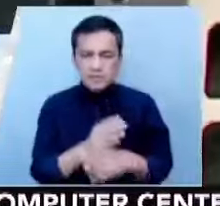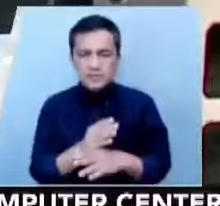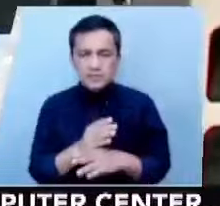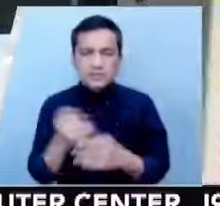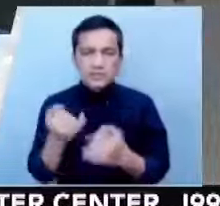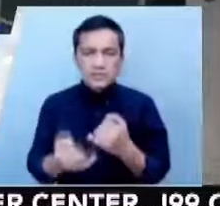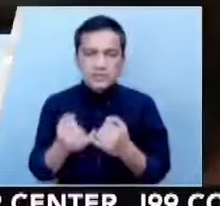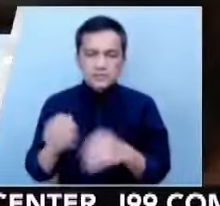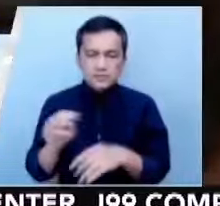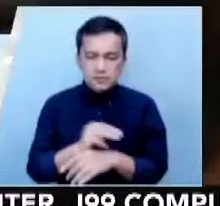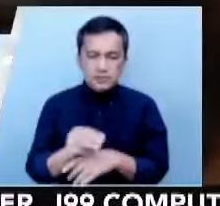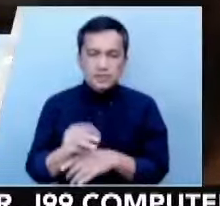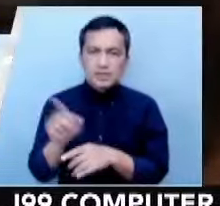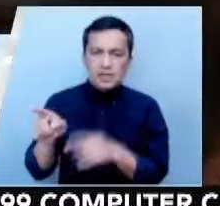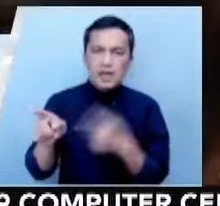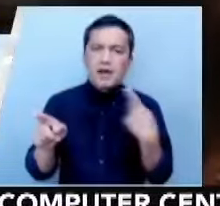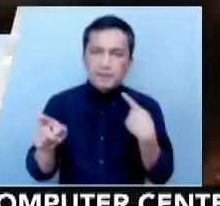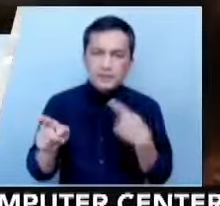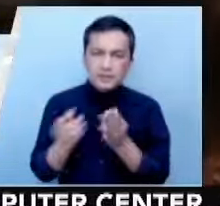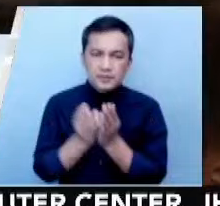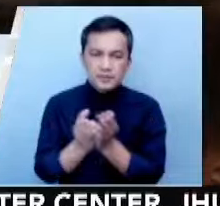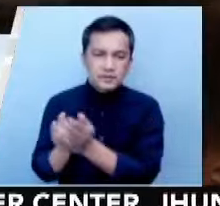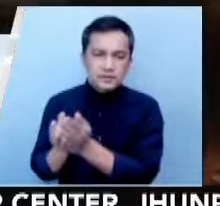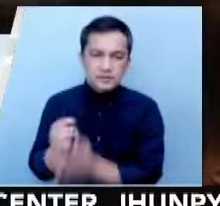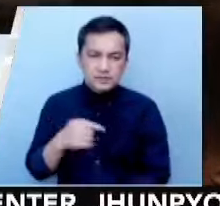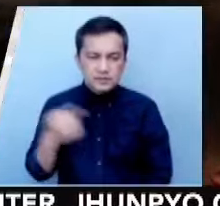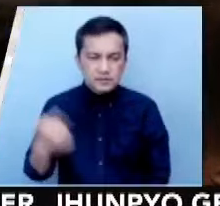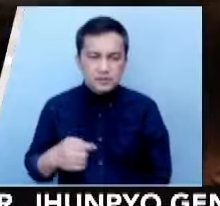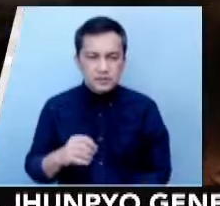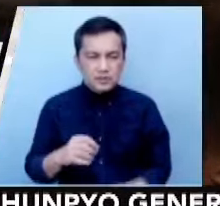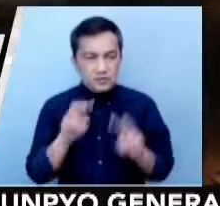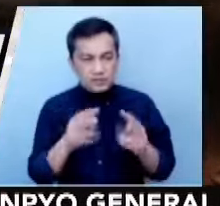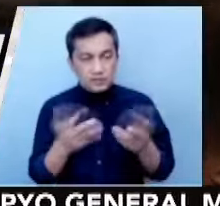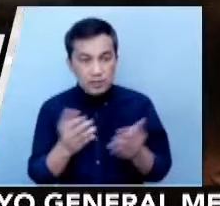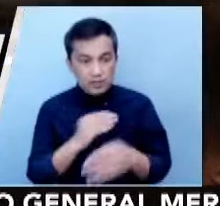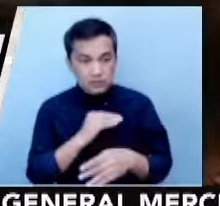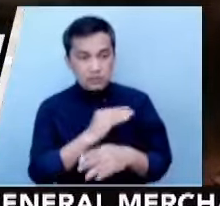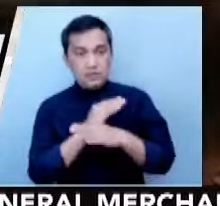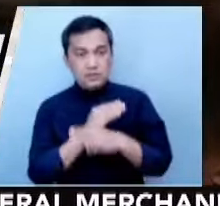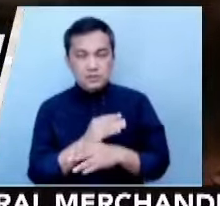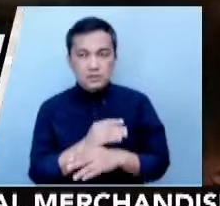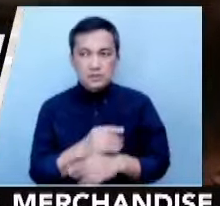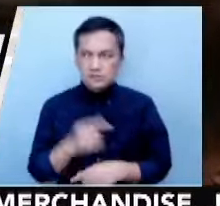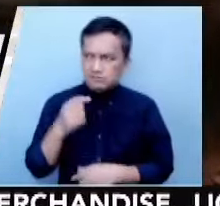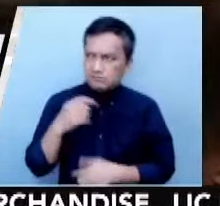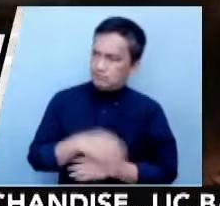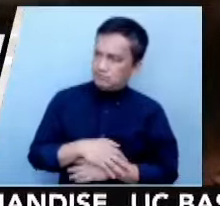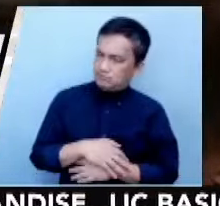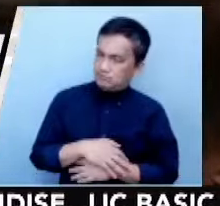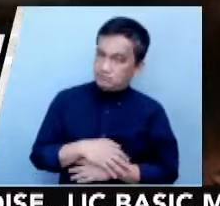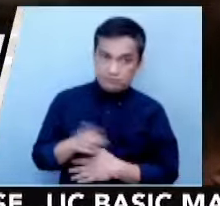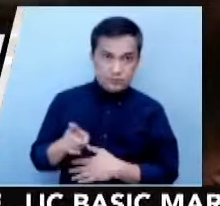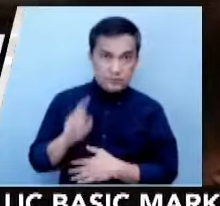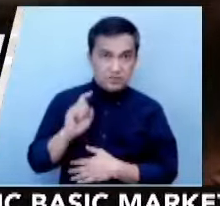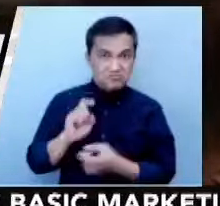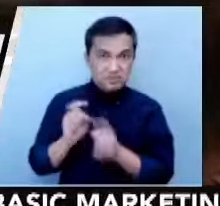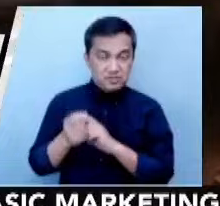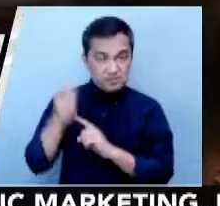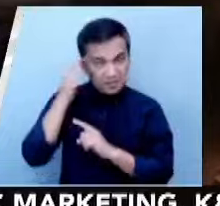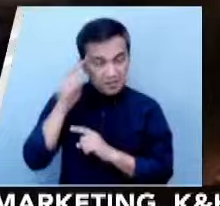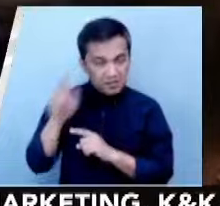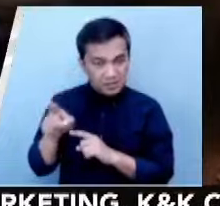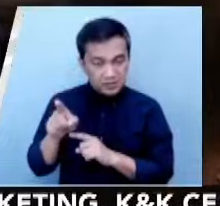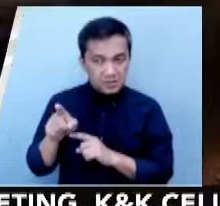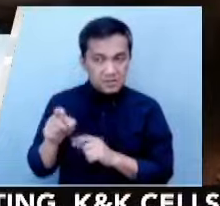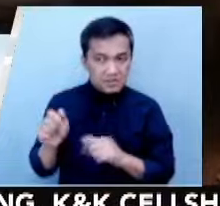mga barko ng China. We don't see any interference. It doesn't mean that we have changed their general direction. We may have changed their action or their